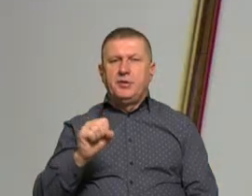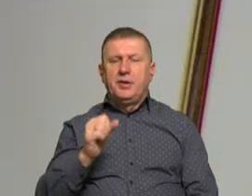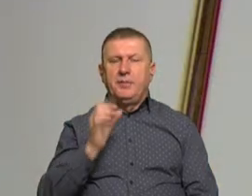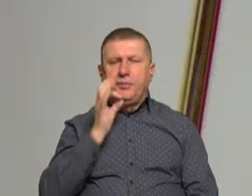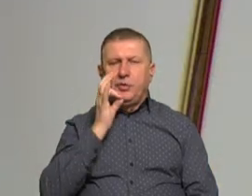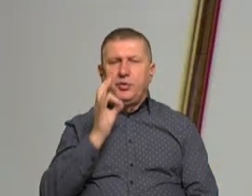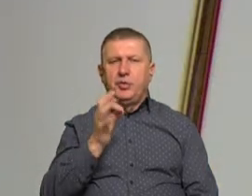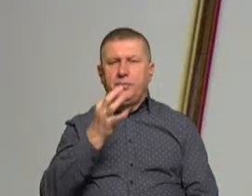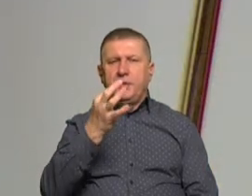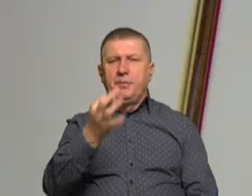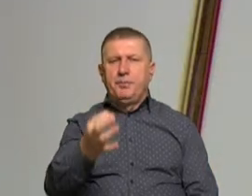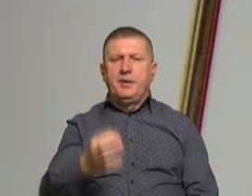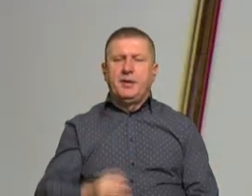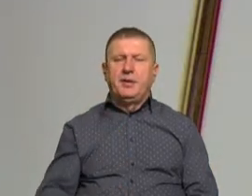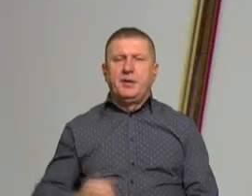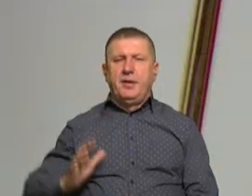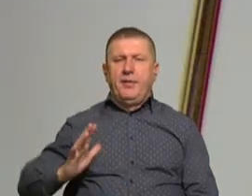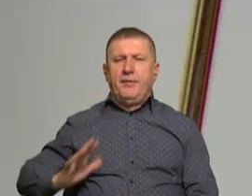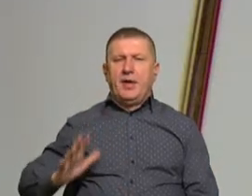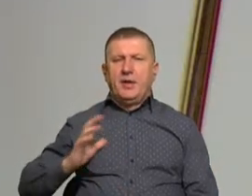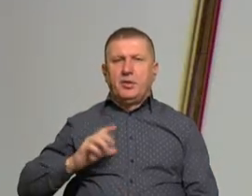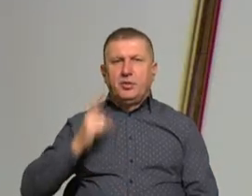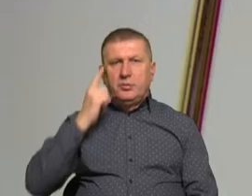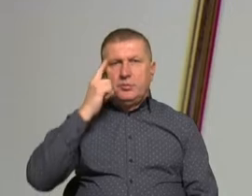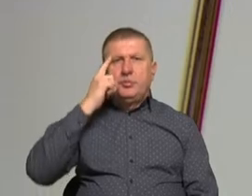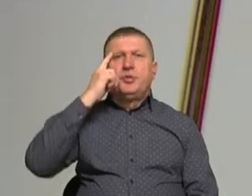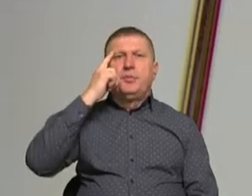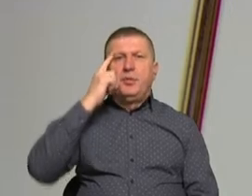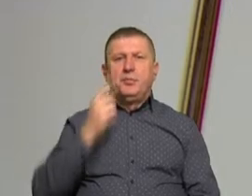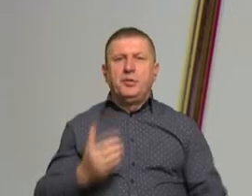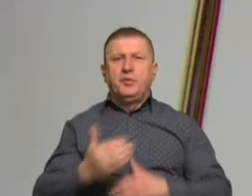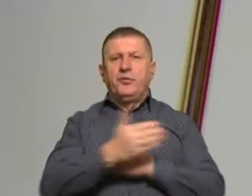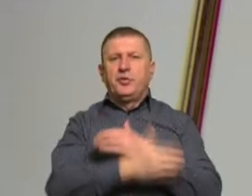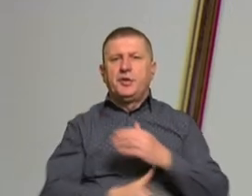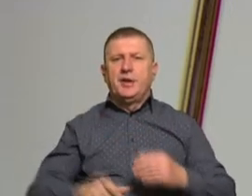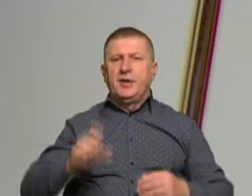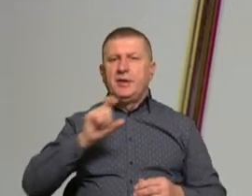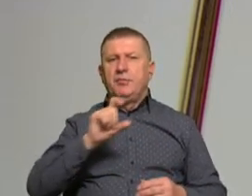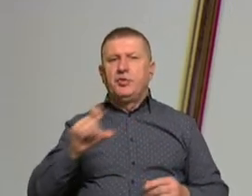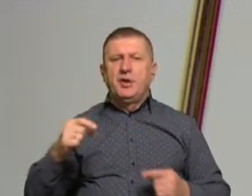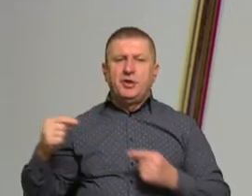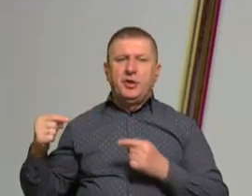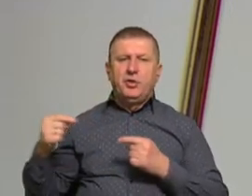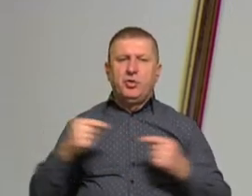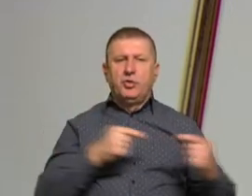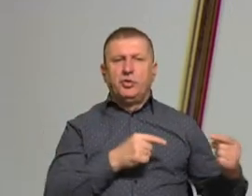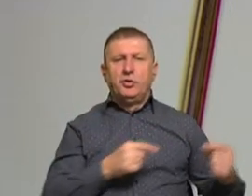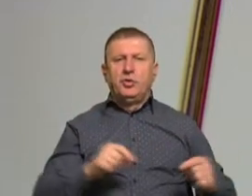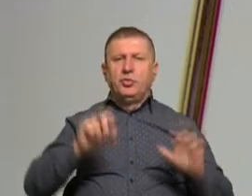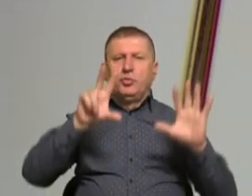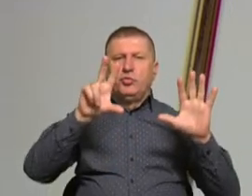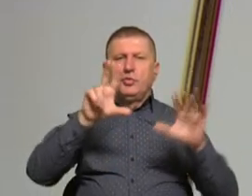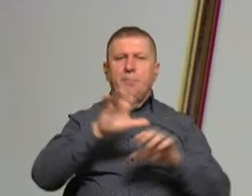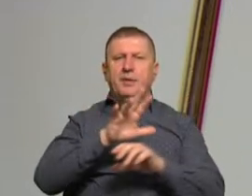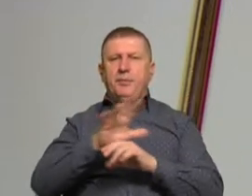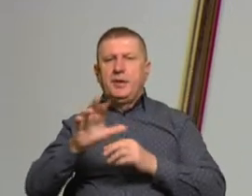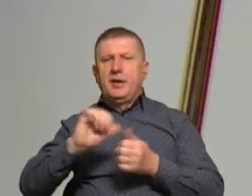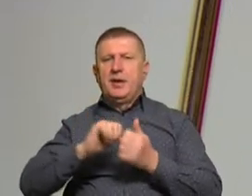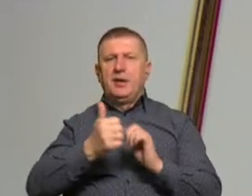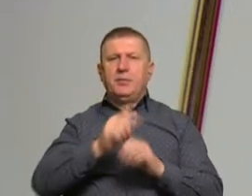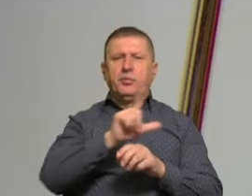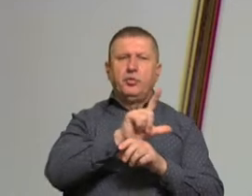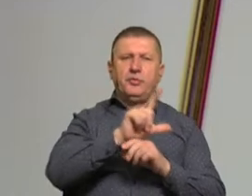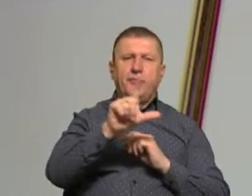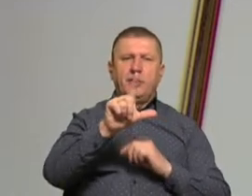dobre pytanie, bo warto tutaj przypomnieć, że w ostatnim czasie wiele konsultacji odbywa się na przykład o 8:15 albo o godzinie 12,